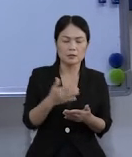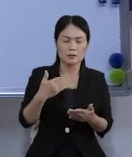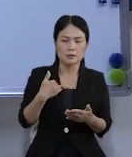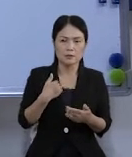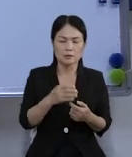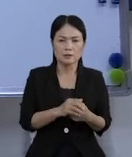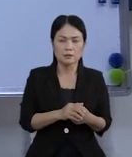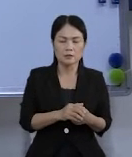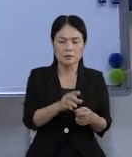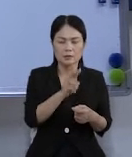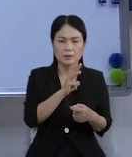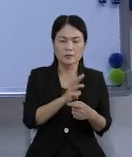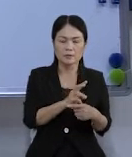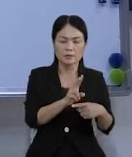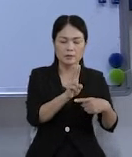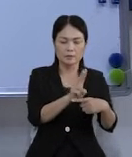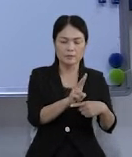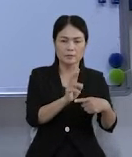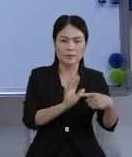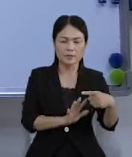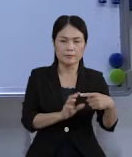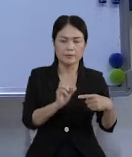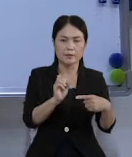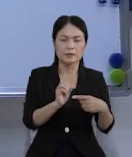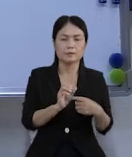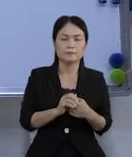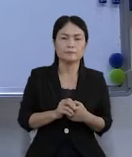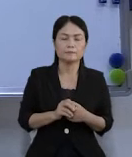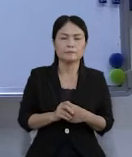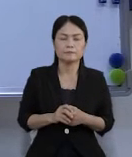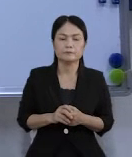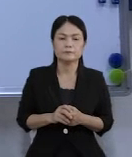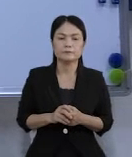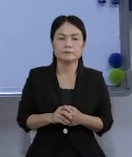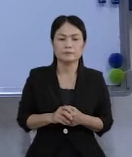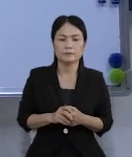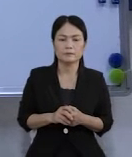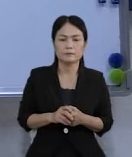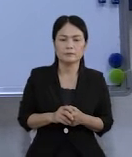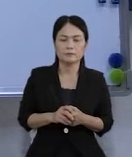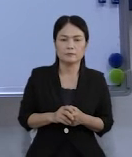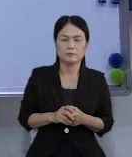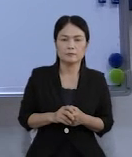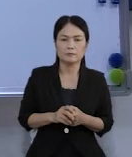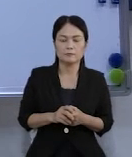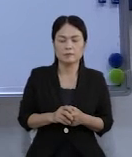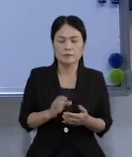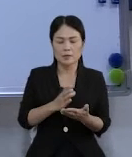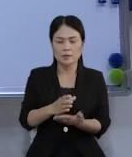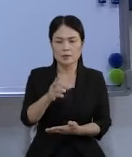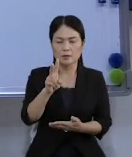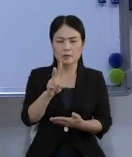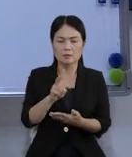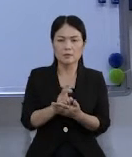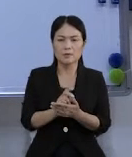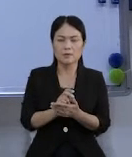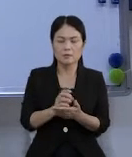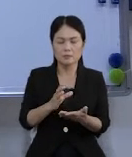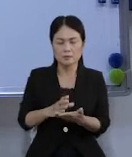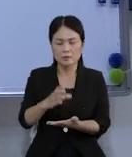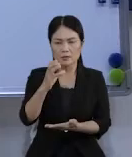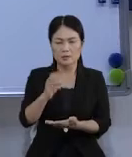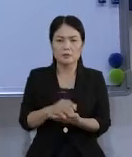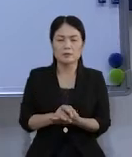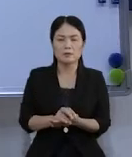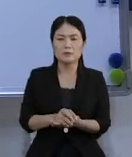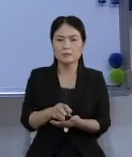miên tắc pi phe pram lịt chà cho chấm này cái tí pi cái tí nơi còn bông tí pi cứ